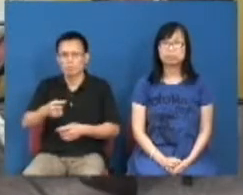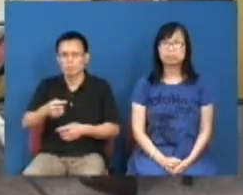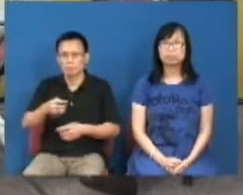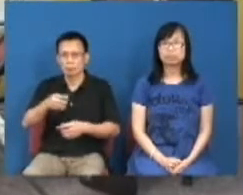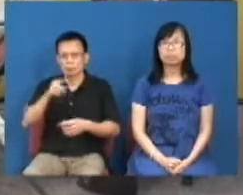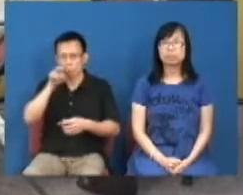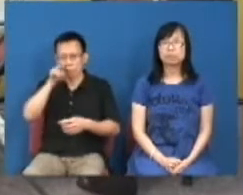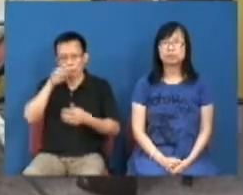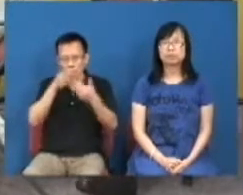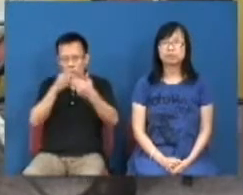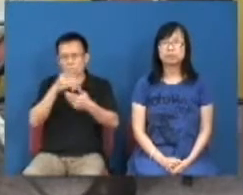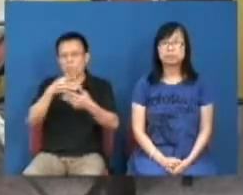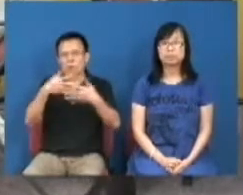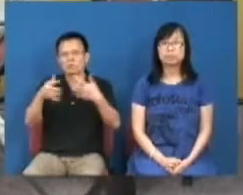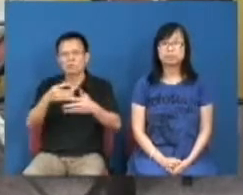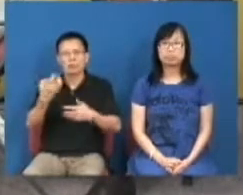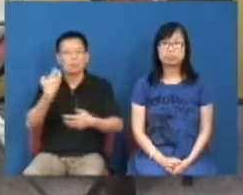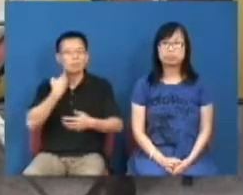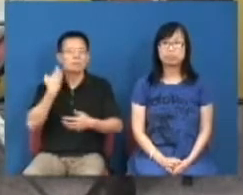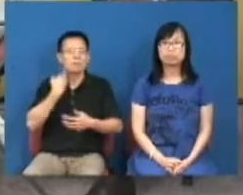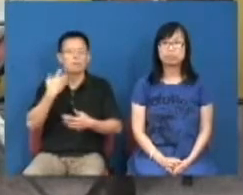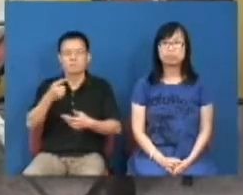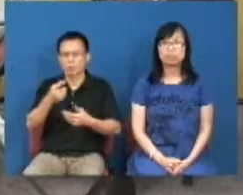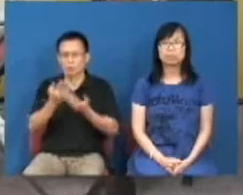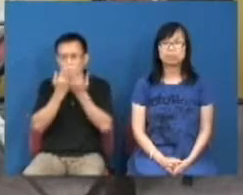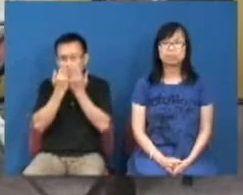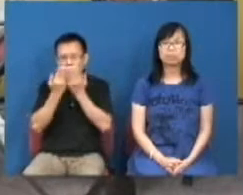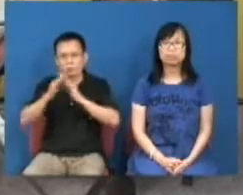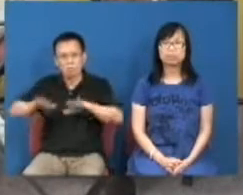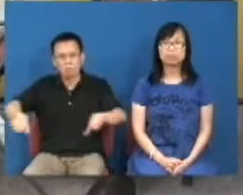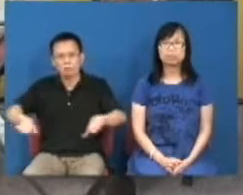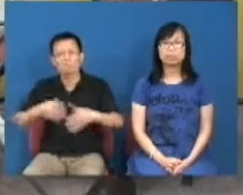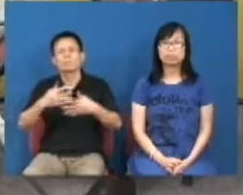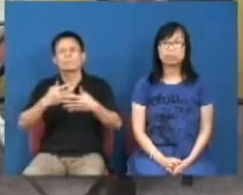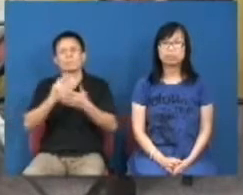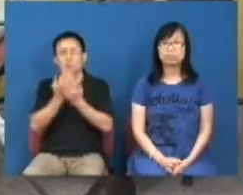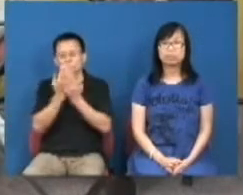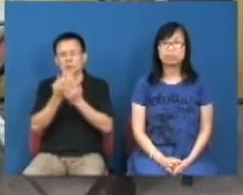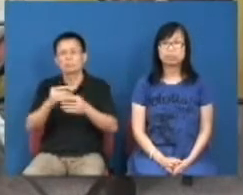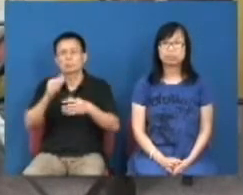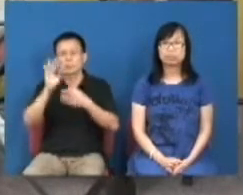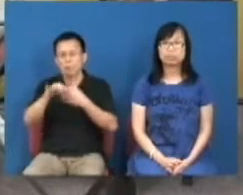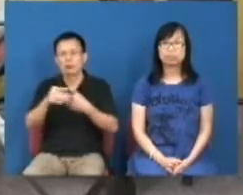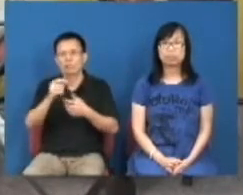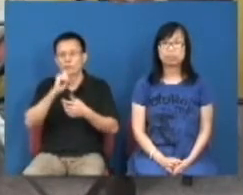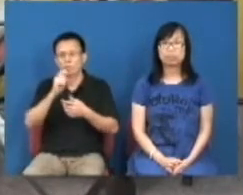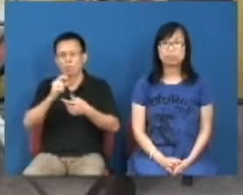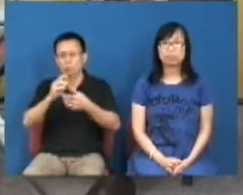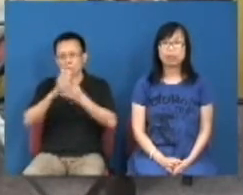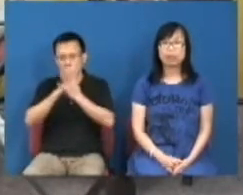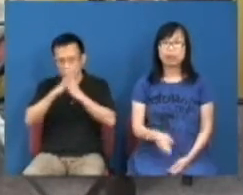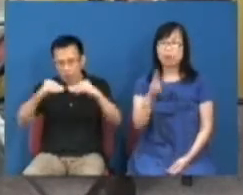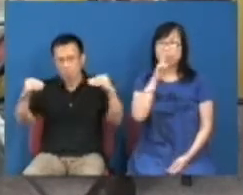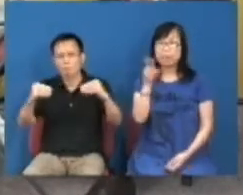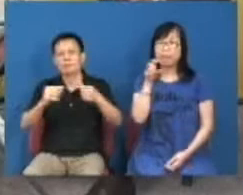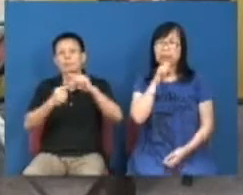著。 哦， 當然係讀咗調解之後咧，就明白到每一件事都應該有佢個解決嘅方法。 咁 Raymond 嗰日